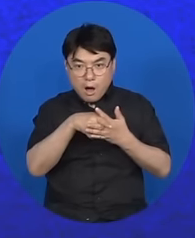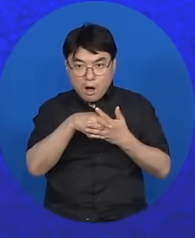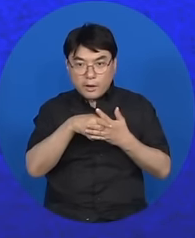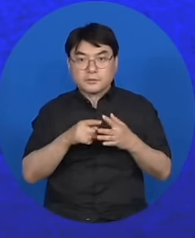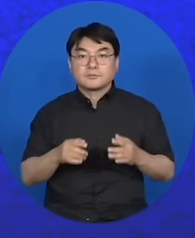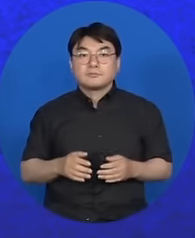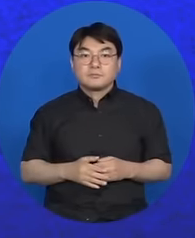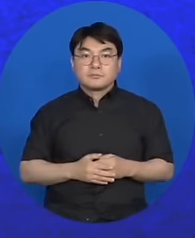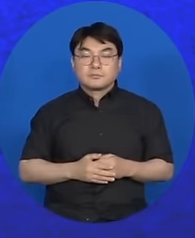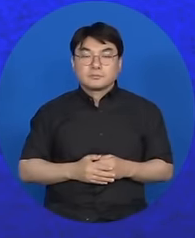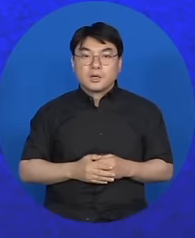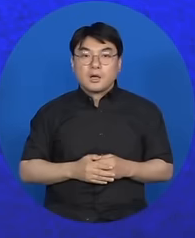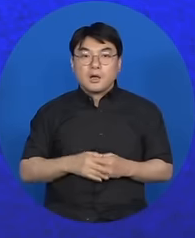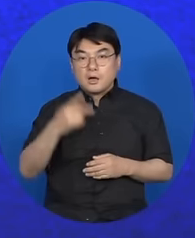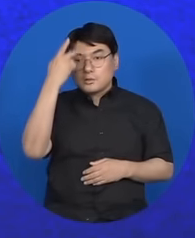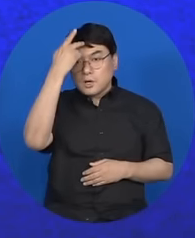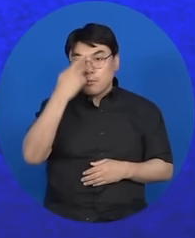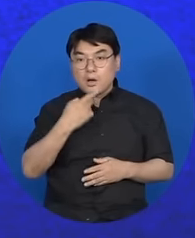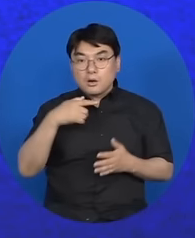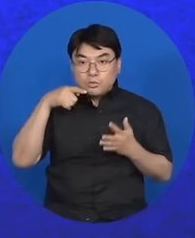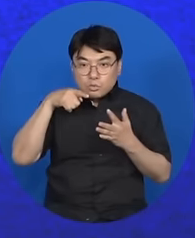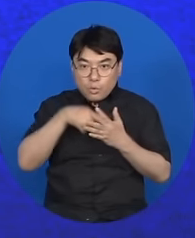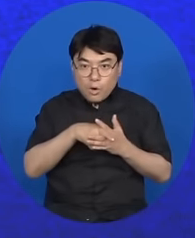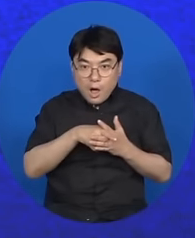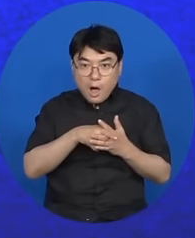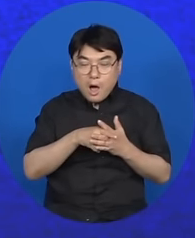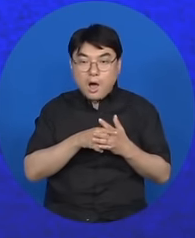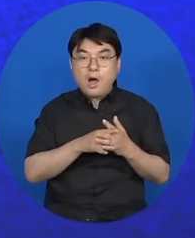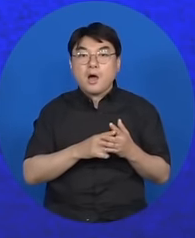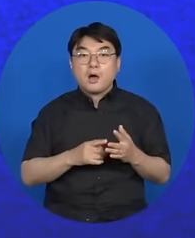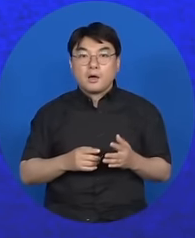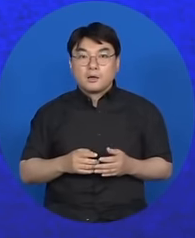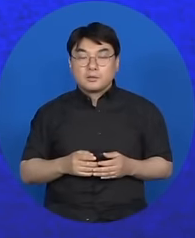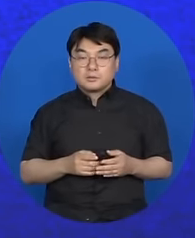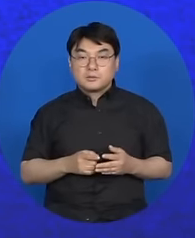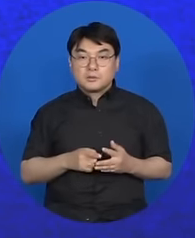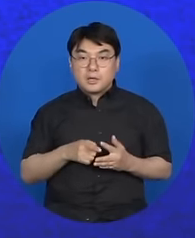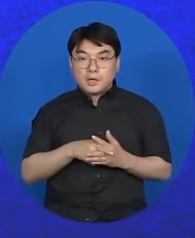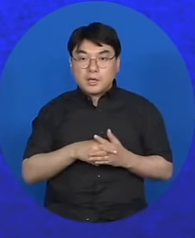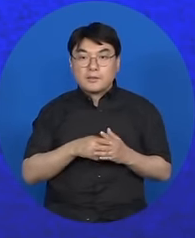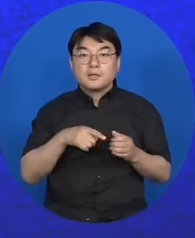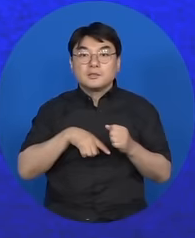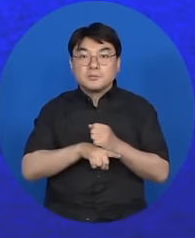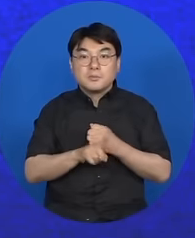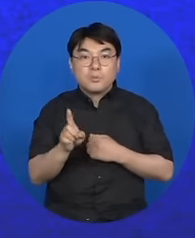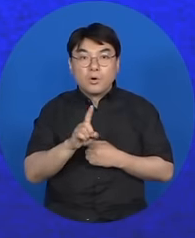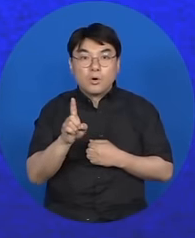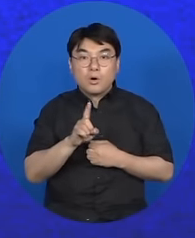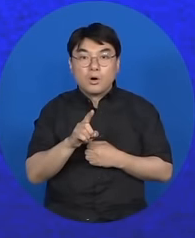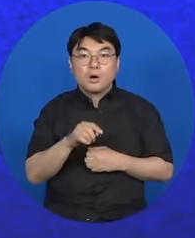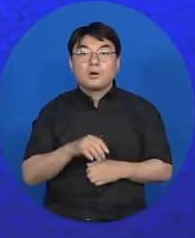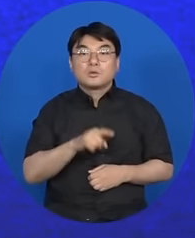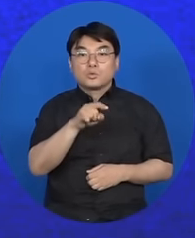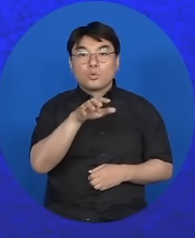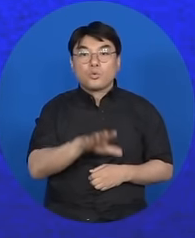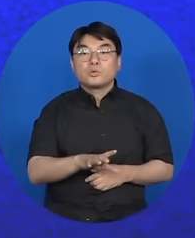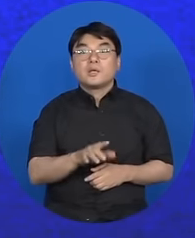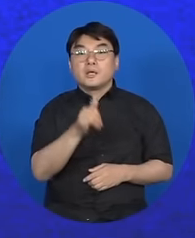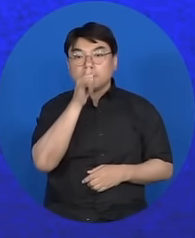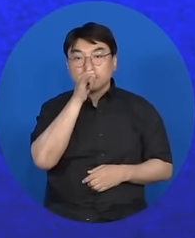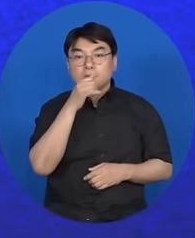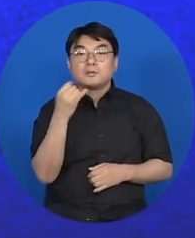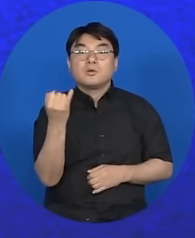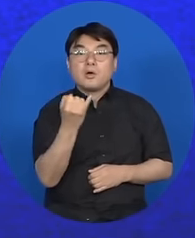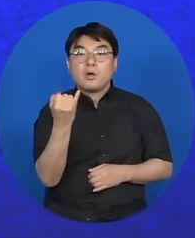가시냐 이거예요. 내가 사마리아를 통과하여야 하리라 하실 때에는 예수님께서는 바로 그곳에 있었던 사마리아 여인을